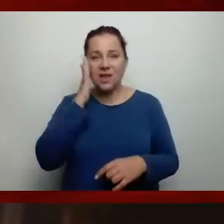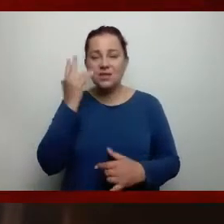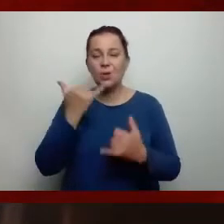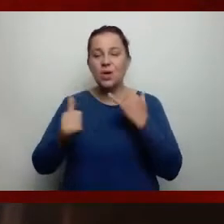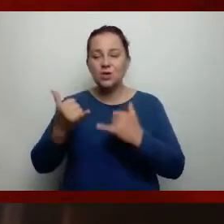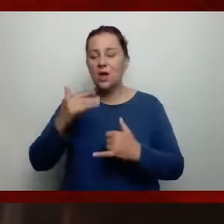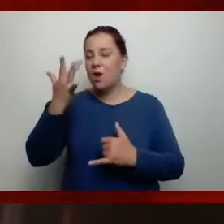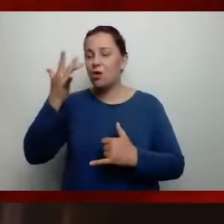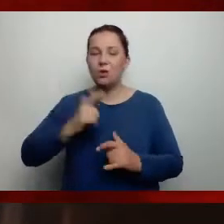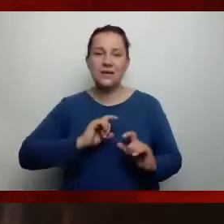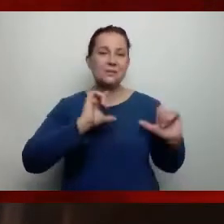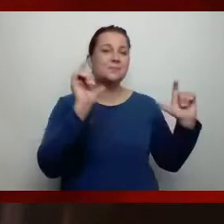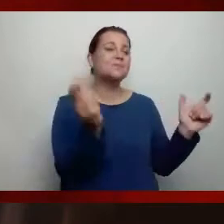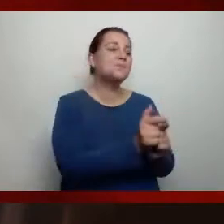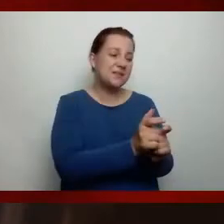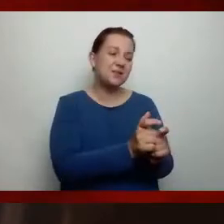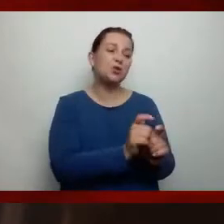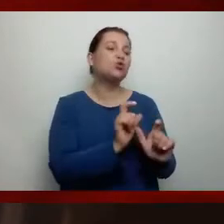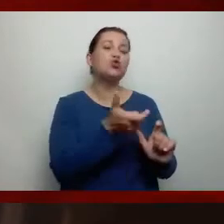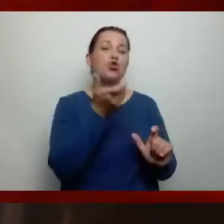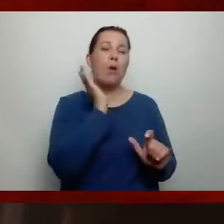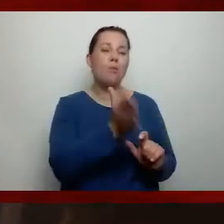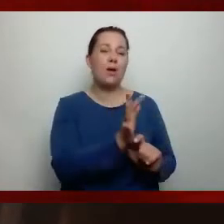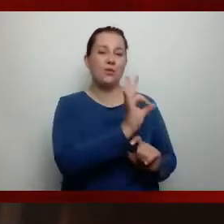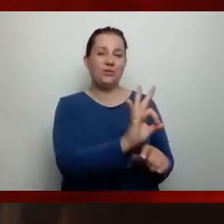ręce Rosjan,